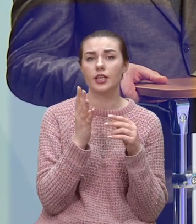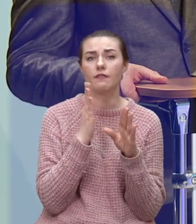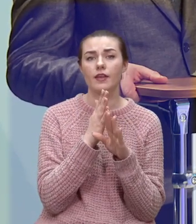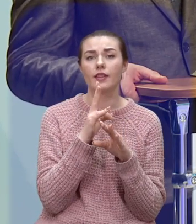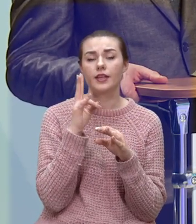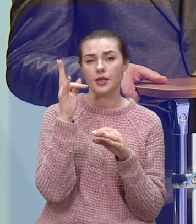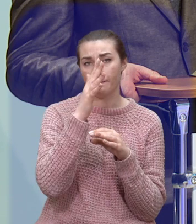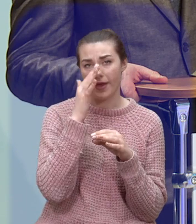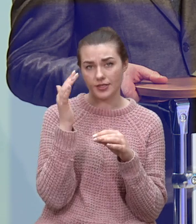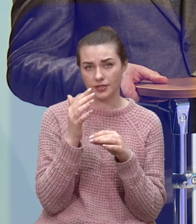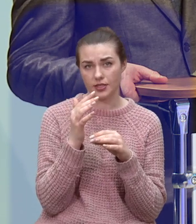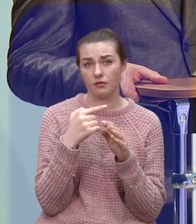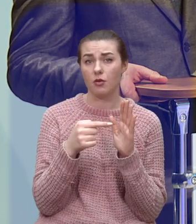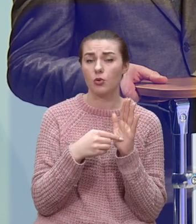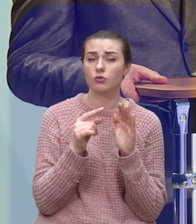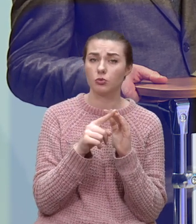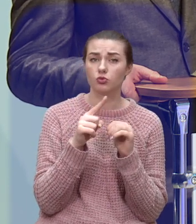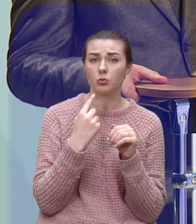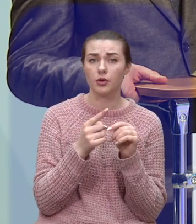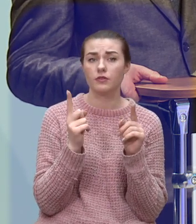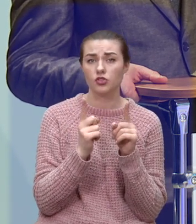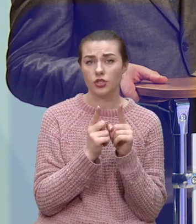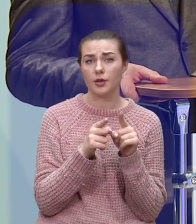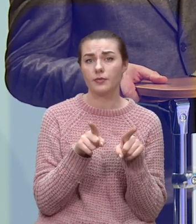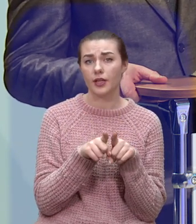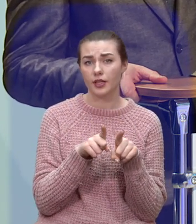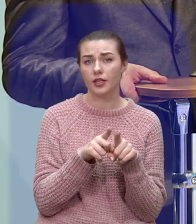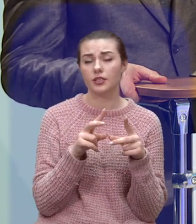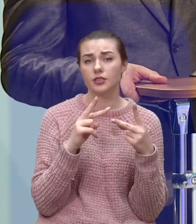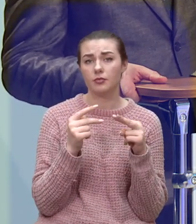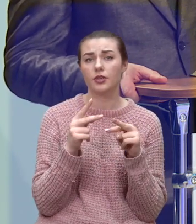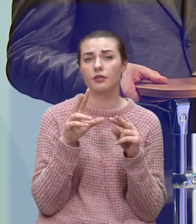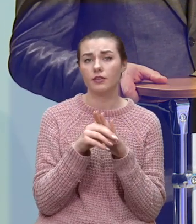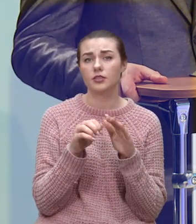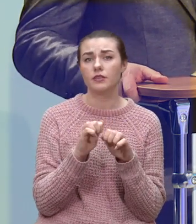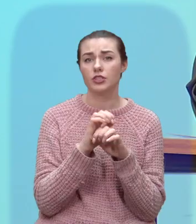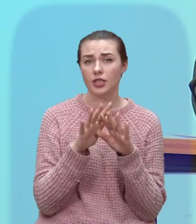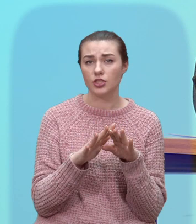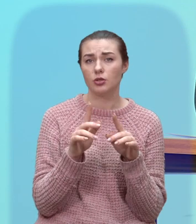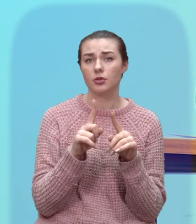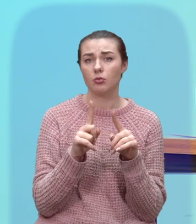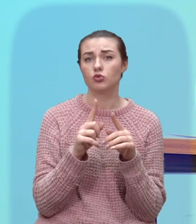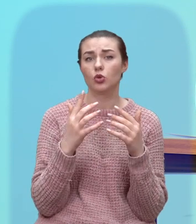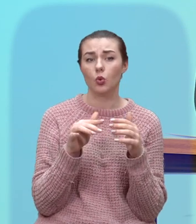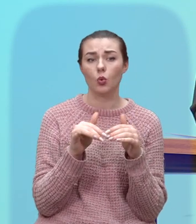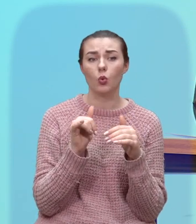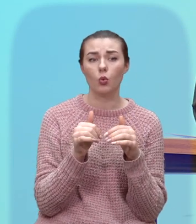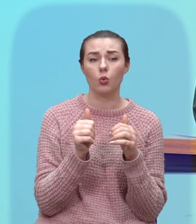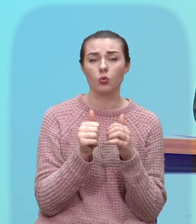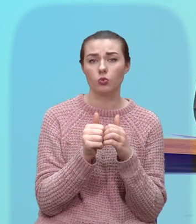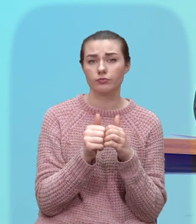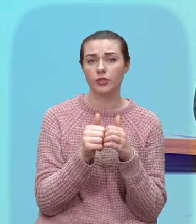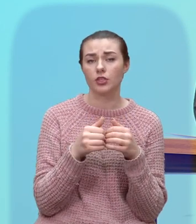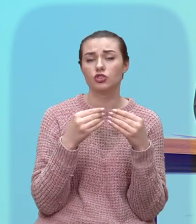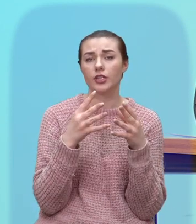ветра небесных вопрос том что мы встречаем подобные символ его святилище потому что у жертвенника